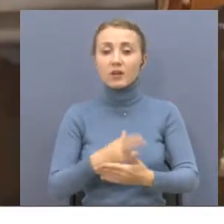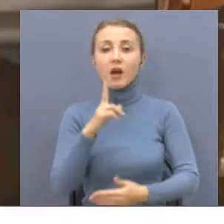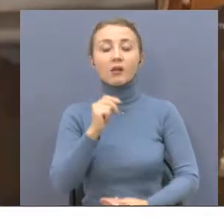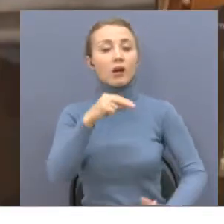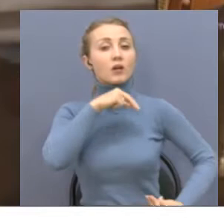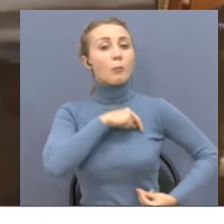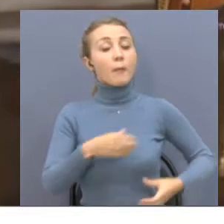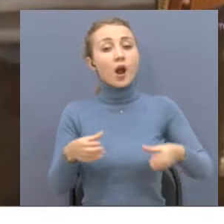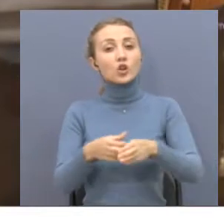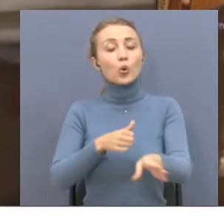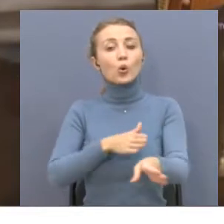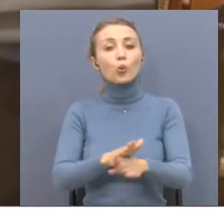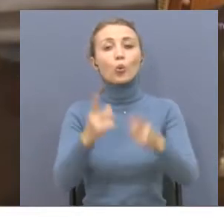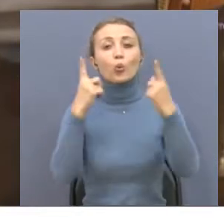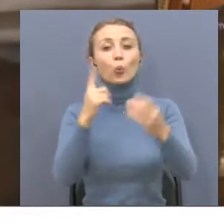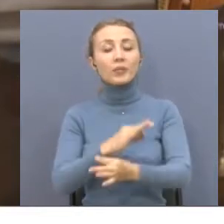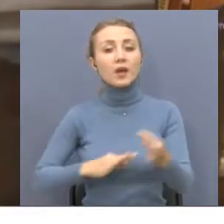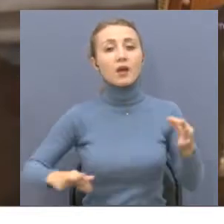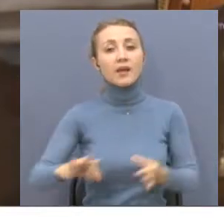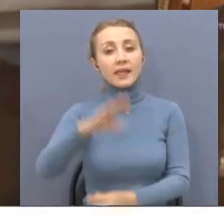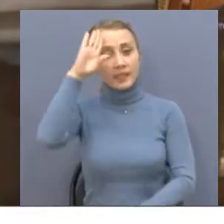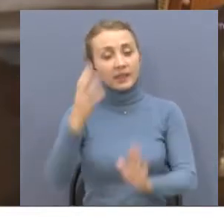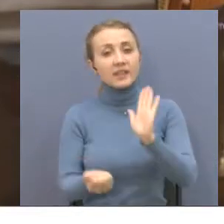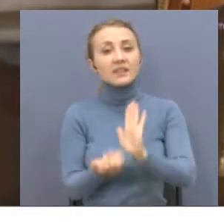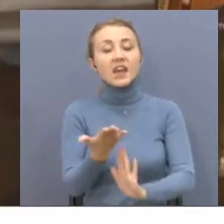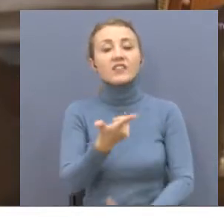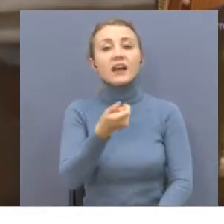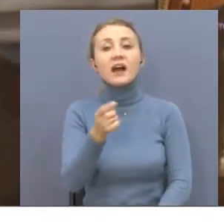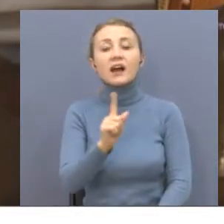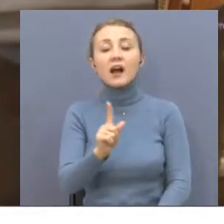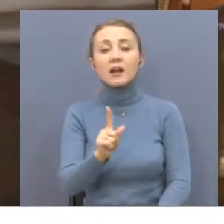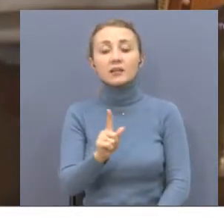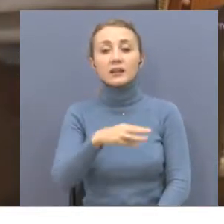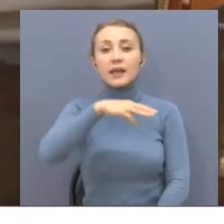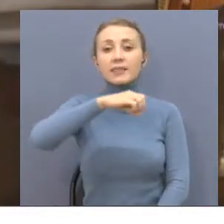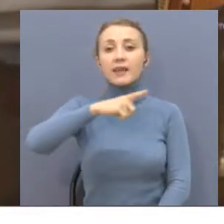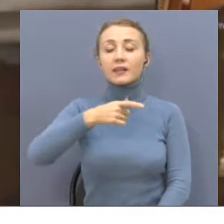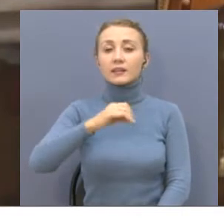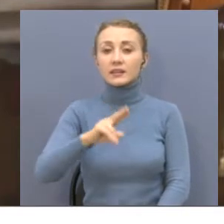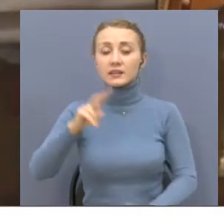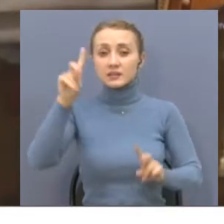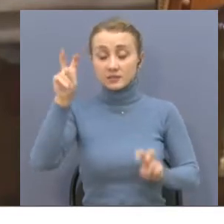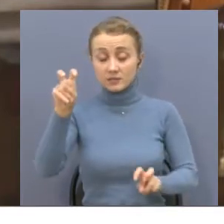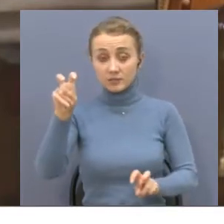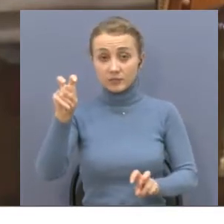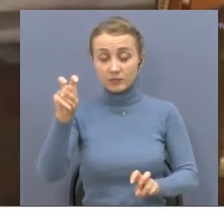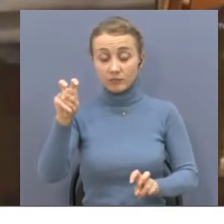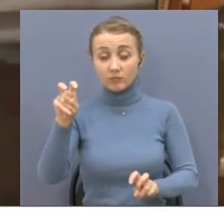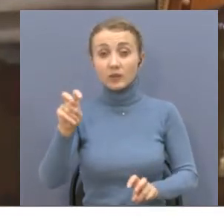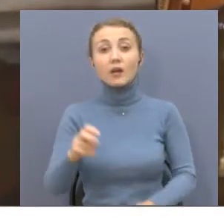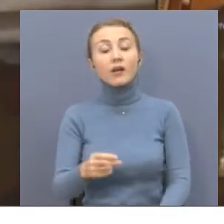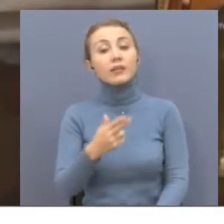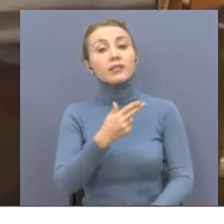энергетика саласындағы, атап айтқанда теңіз және қарашығанақ кен орындарындағы өзара іс-қимылдарды жалғастыруға ниеттіміз. Қазақстан